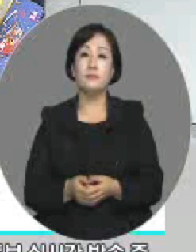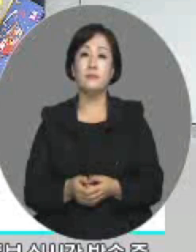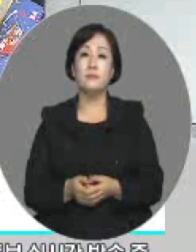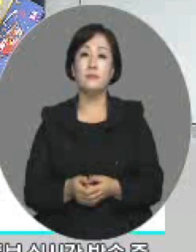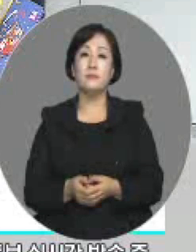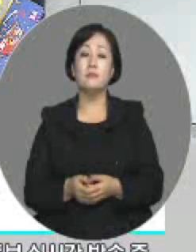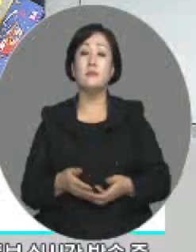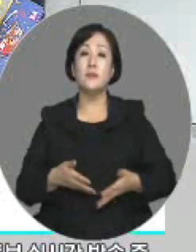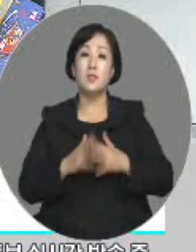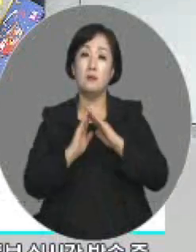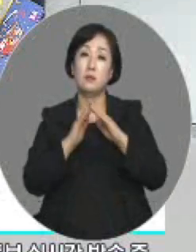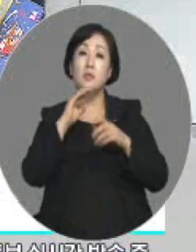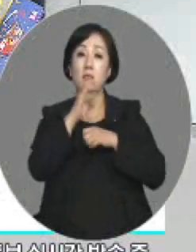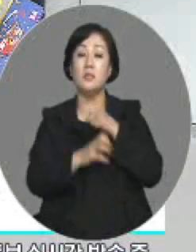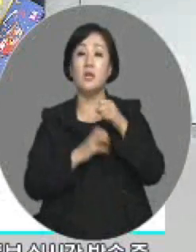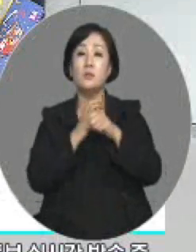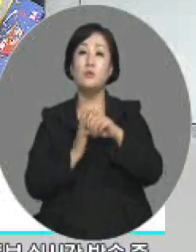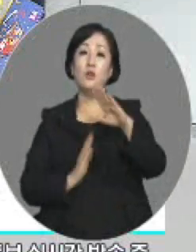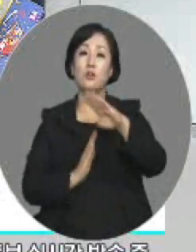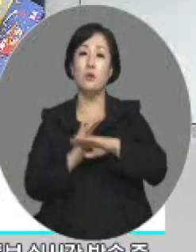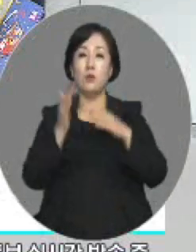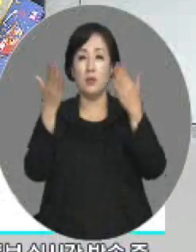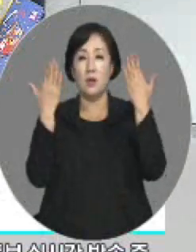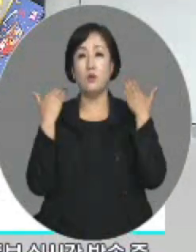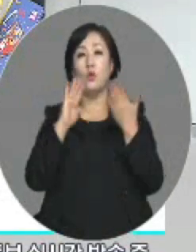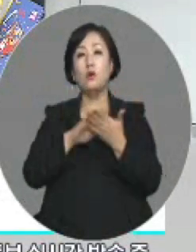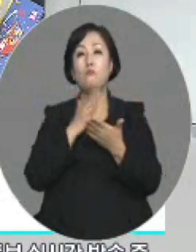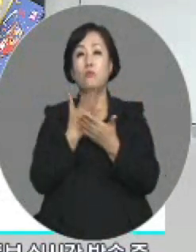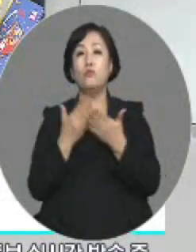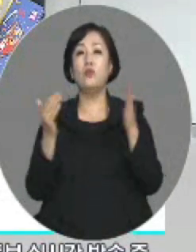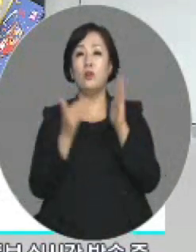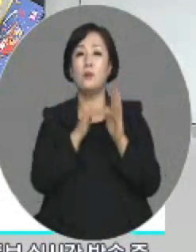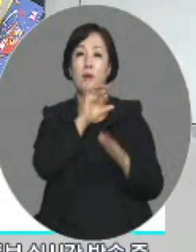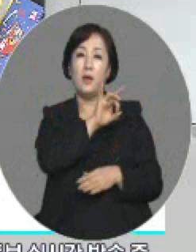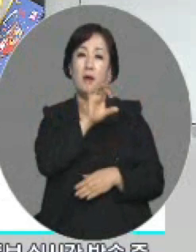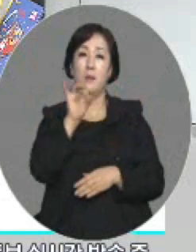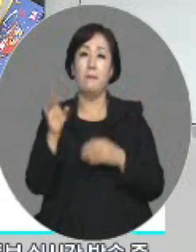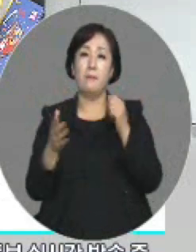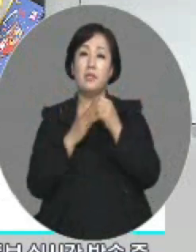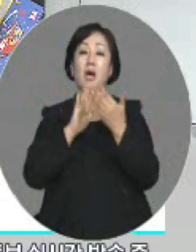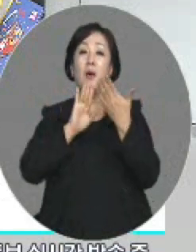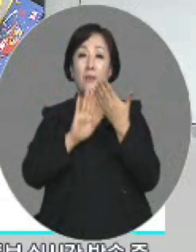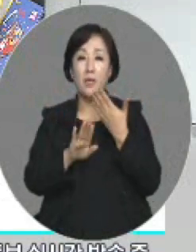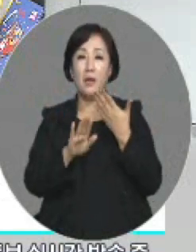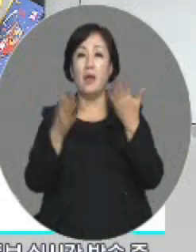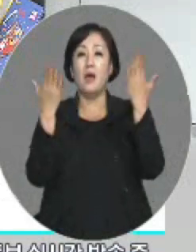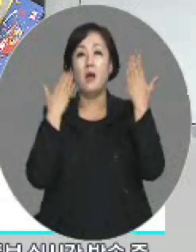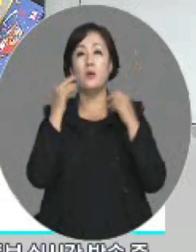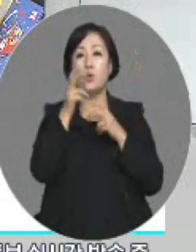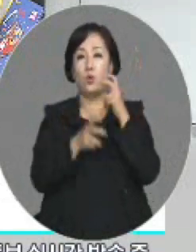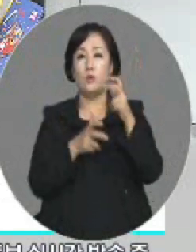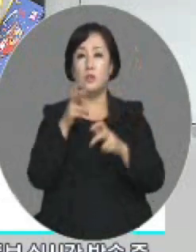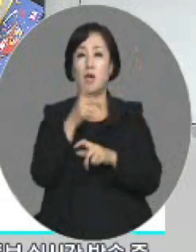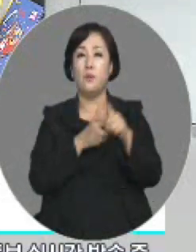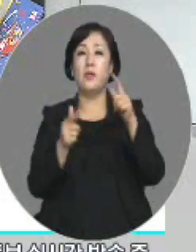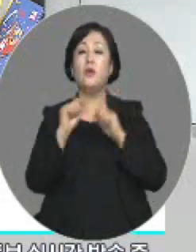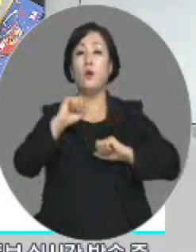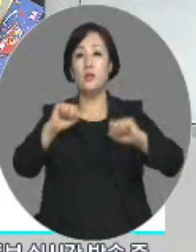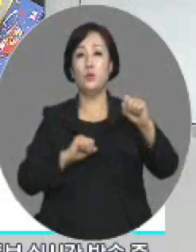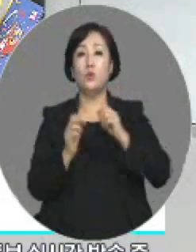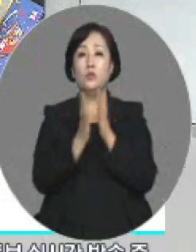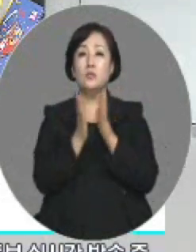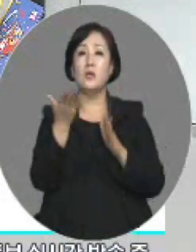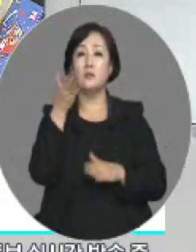40년이 넘은 학교 건물을 리모델링하는 그린 스마트 미래 학교 사업이 본격화하고 있는데요. 새로운 건물에